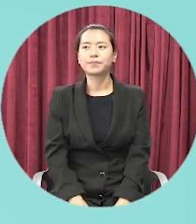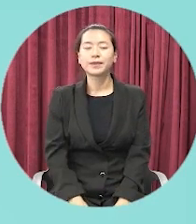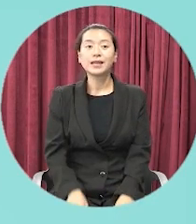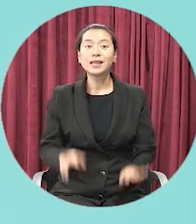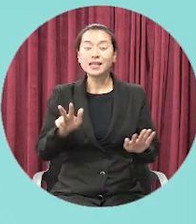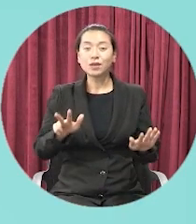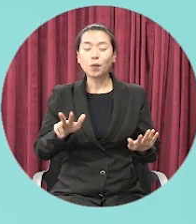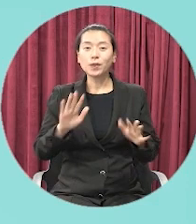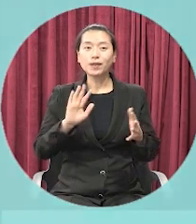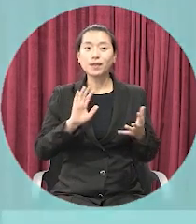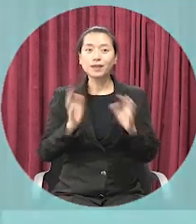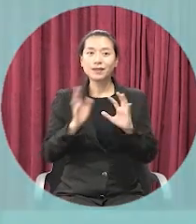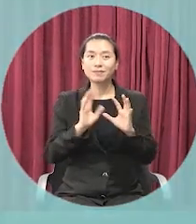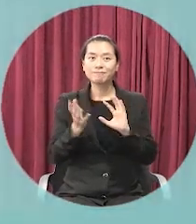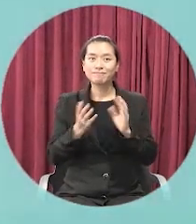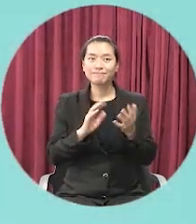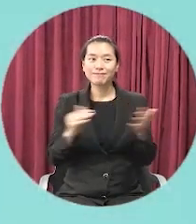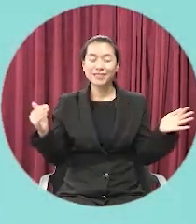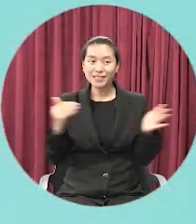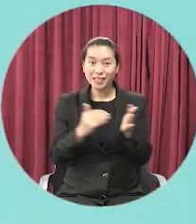그래서 끝내 하면 되나요